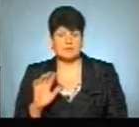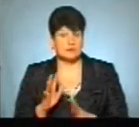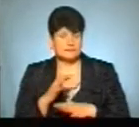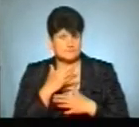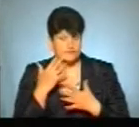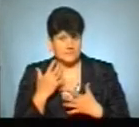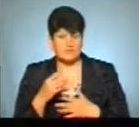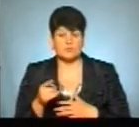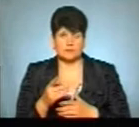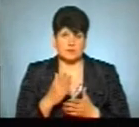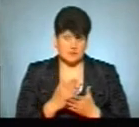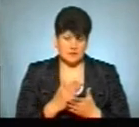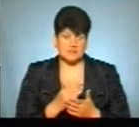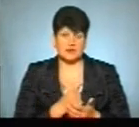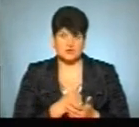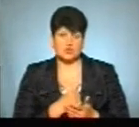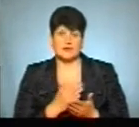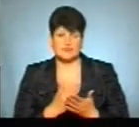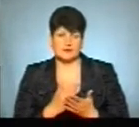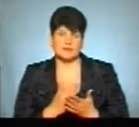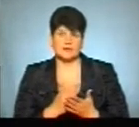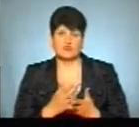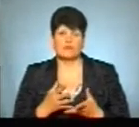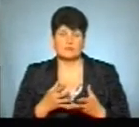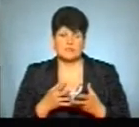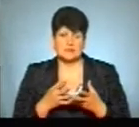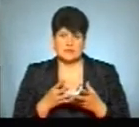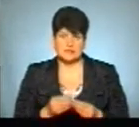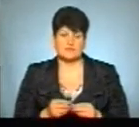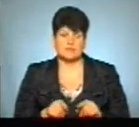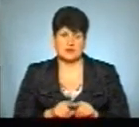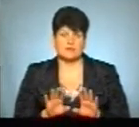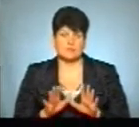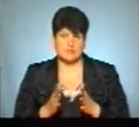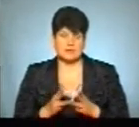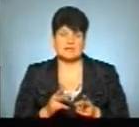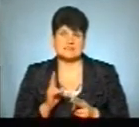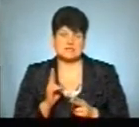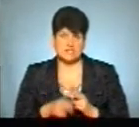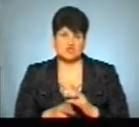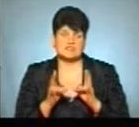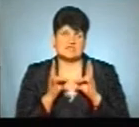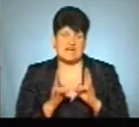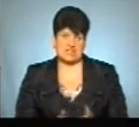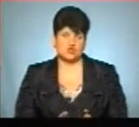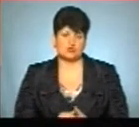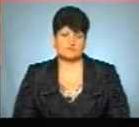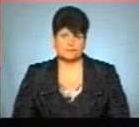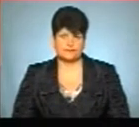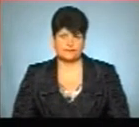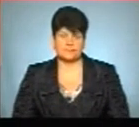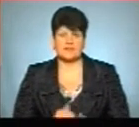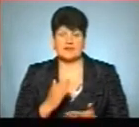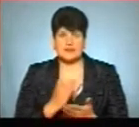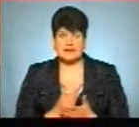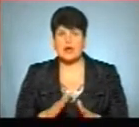на Тернопіллі є, на жаль, деякі з таких впливів чи з деяких таких випадків закінчилося трагічно. Чи є у вас